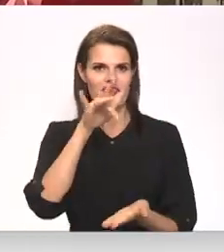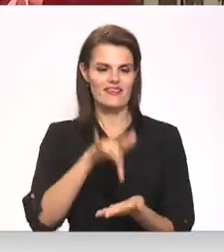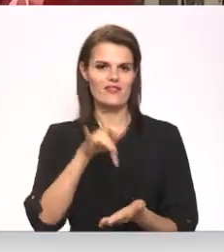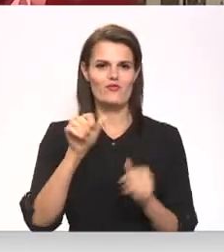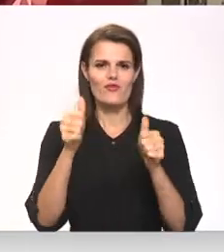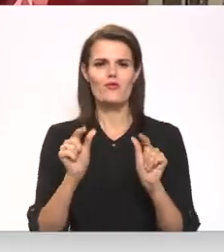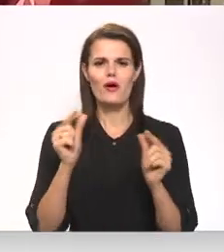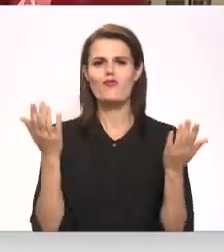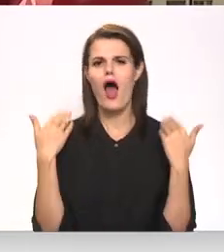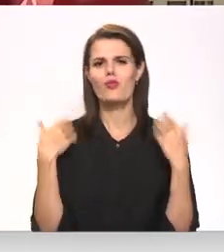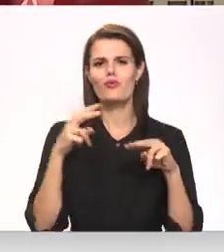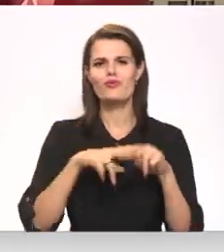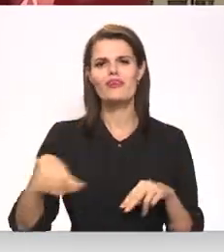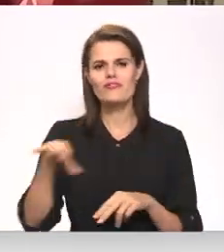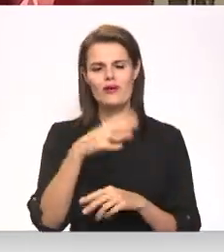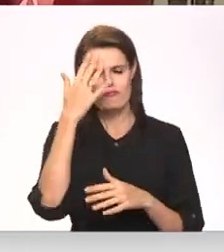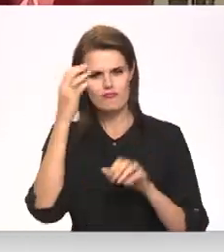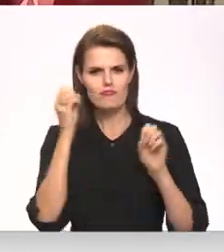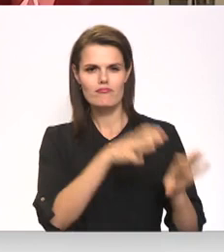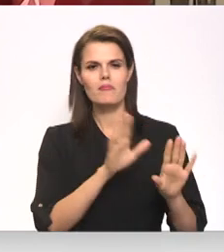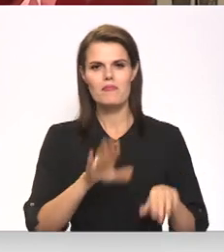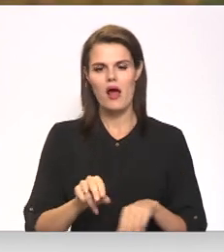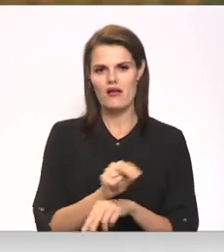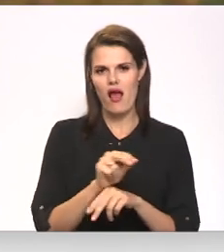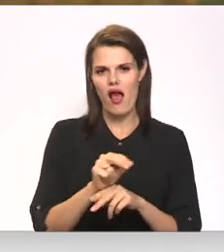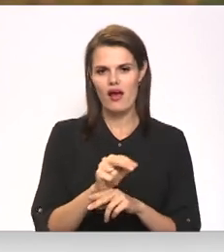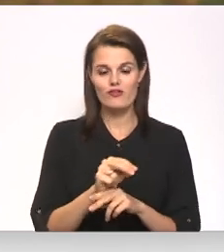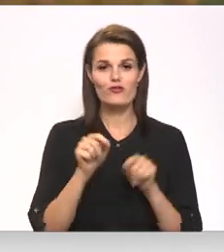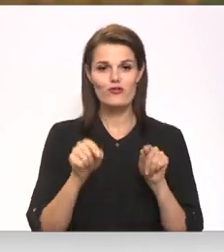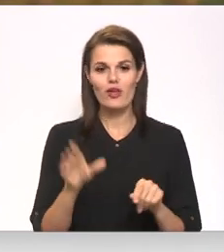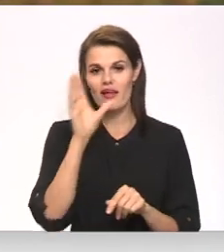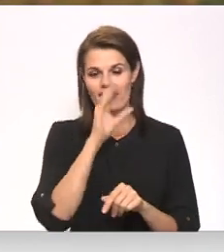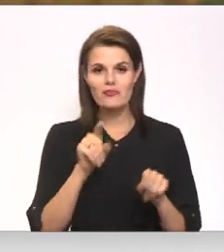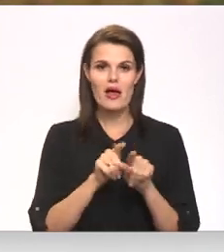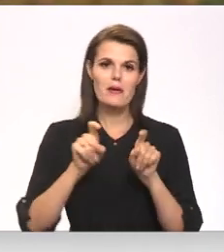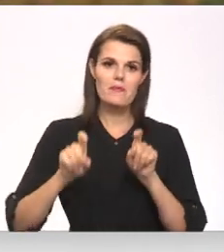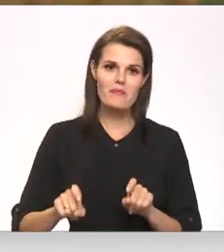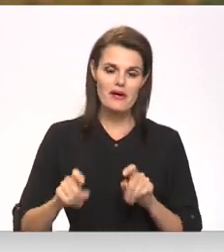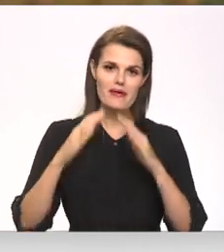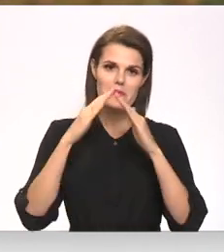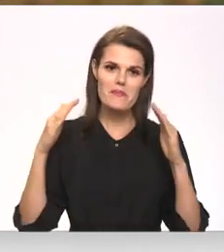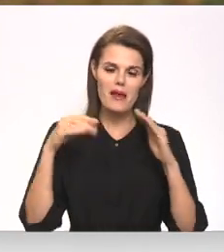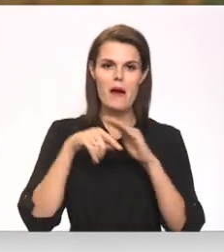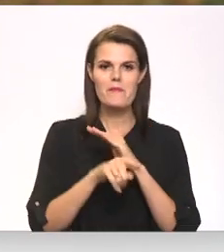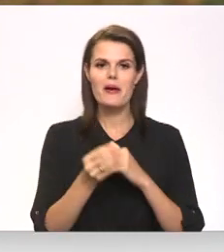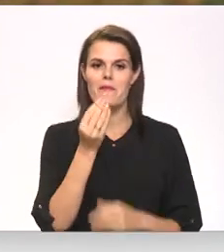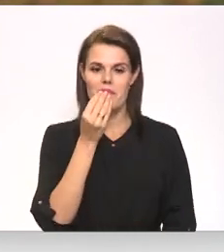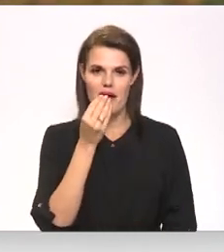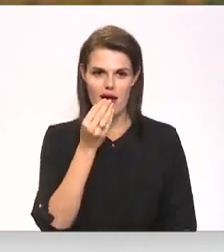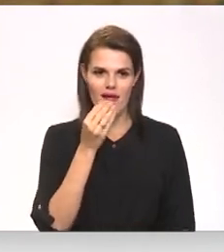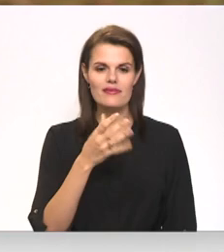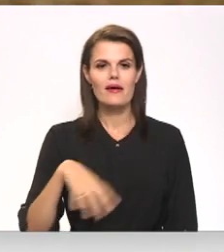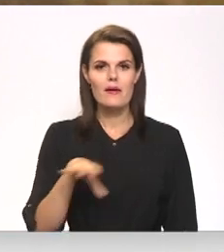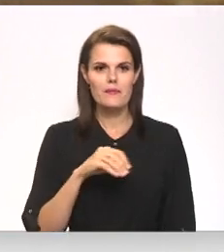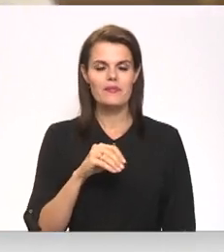mazu oāzi, kurā uz brīdi nedomāt par ārstēšanu. Te ir iespēja arī pasēdēt lapenē paēst. Mēs kā pedagogi